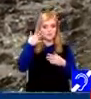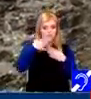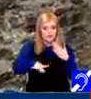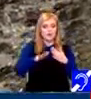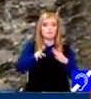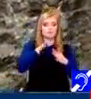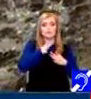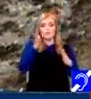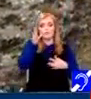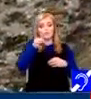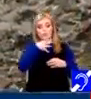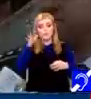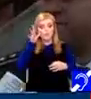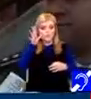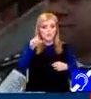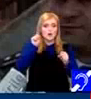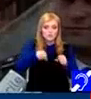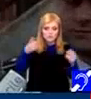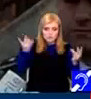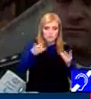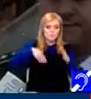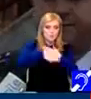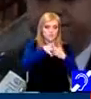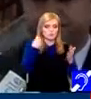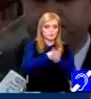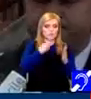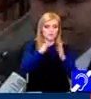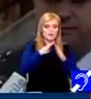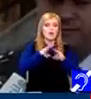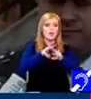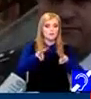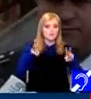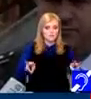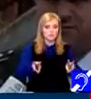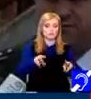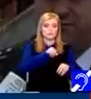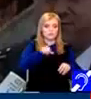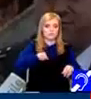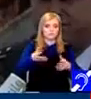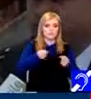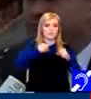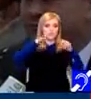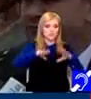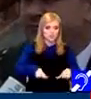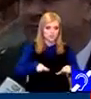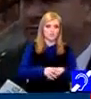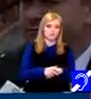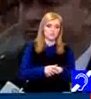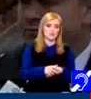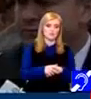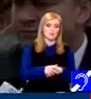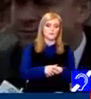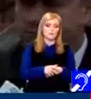forță, exact cu forță, deci ce a zis doamna ministru, singurii care pot să dea decizia asupra acestui lucru legal, în baza legislației